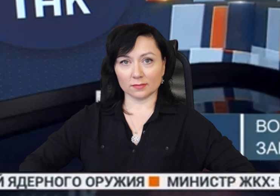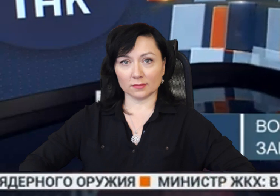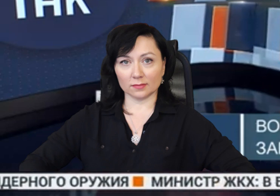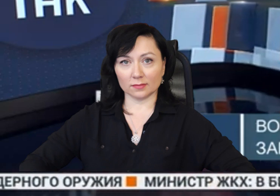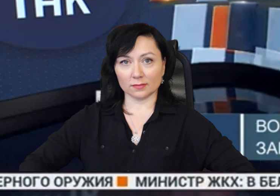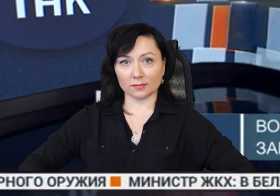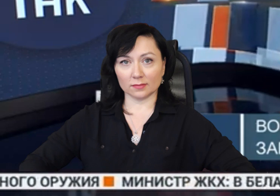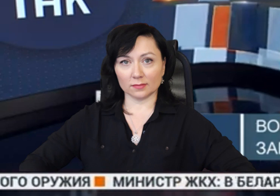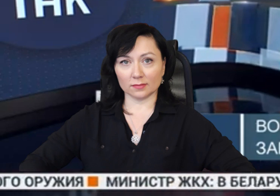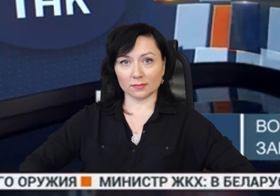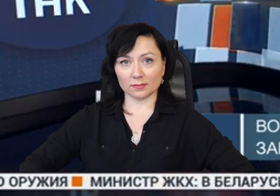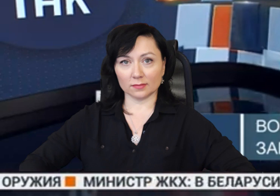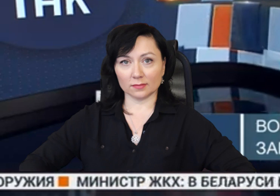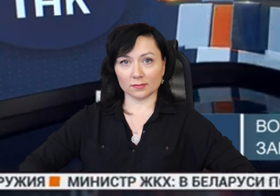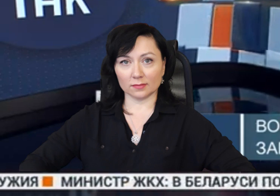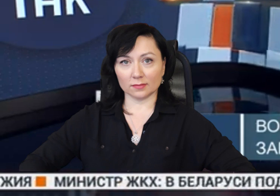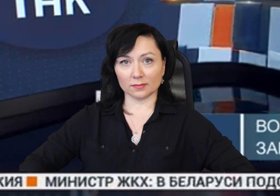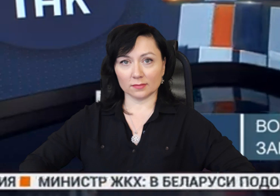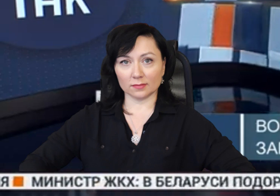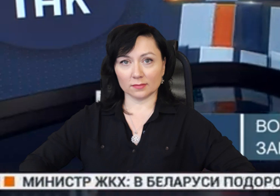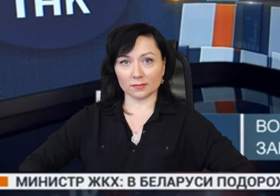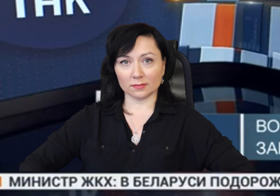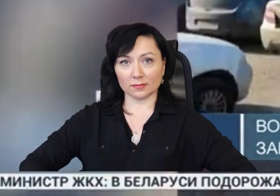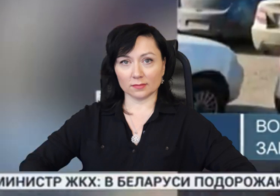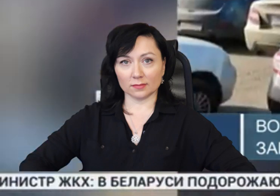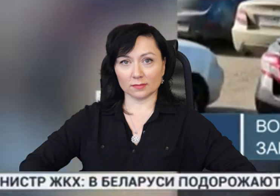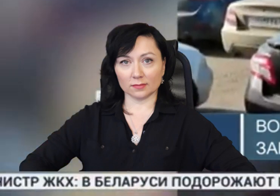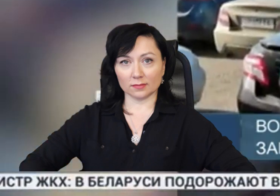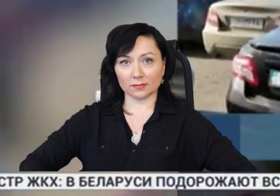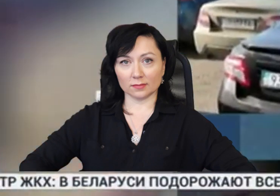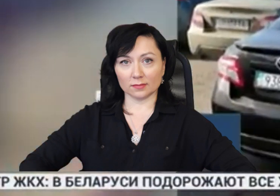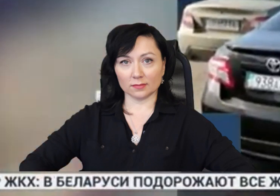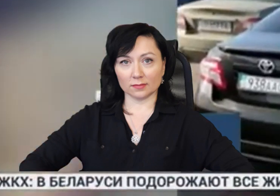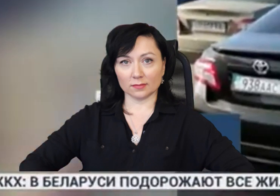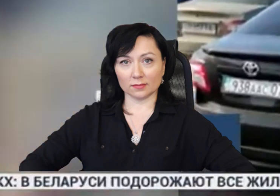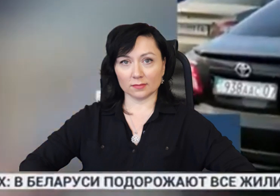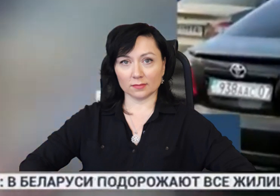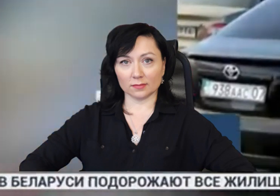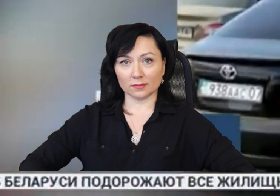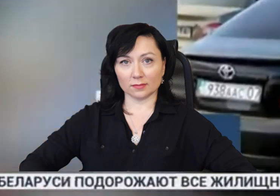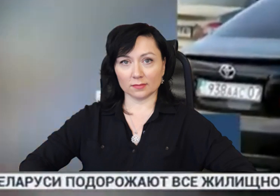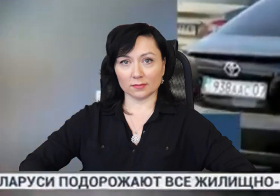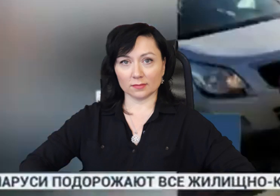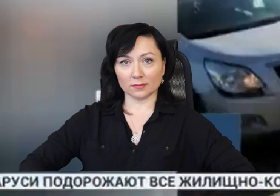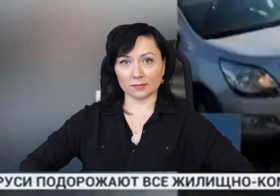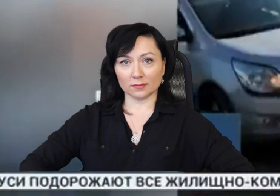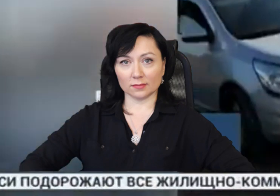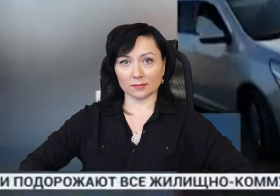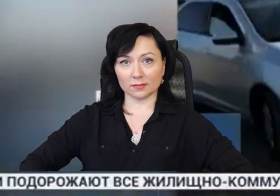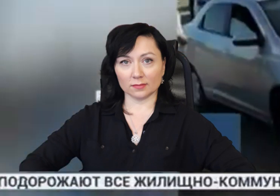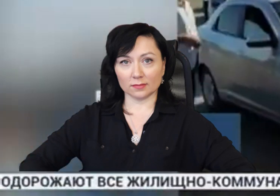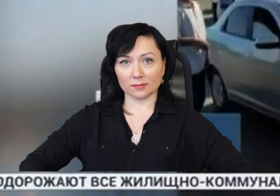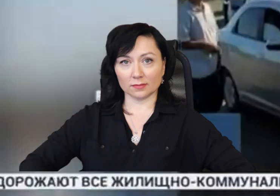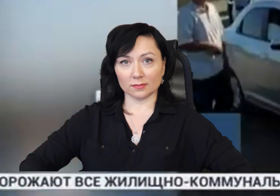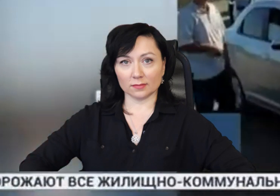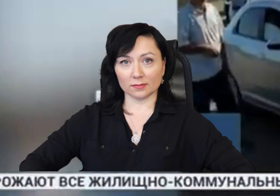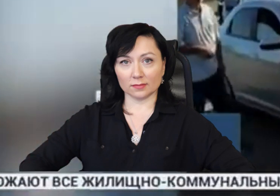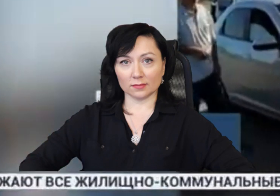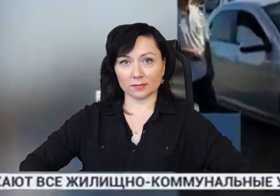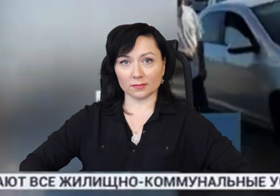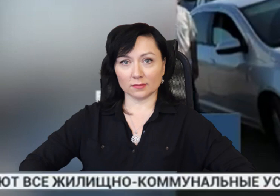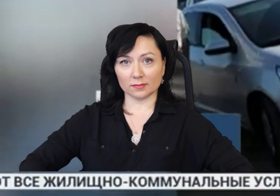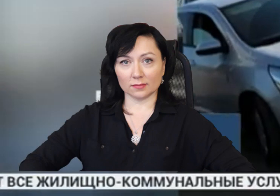очень мало туристы паникуют и аннуляции нарастают каких же туристов не выпускают из России и много лет таких